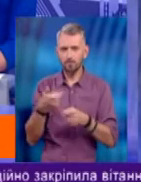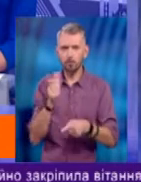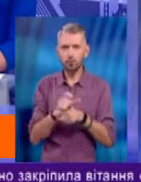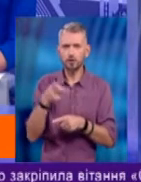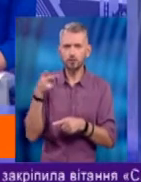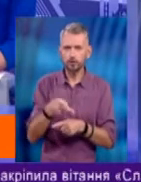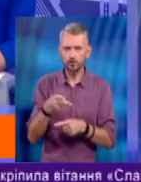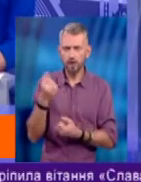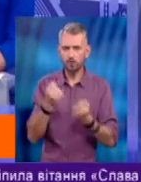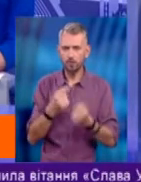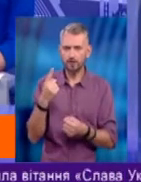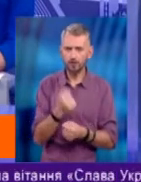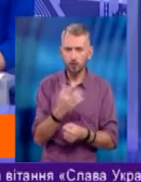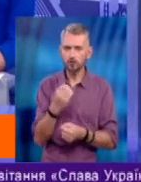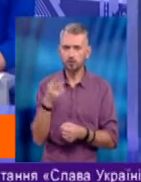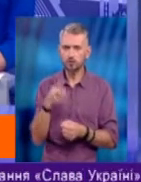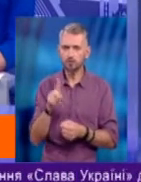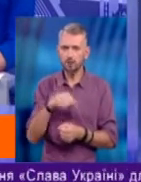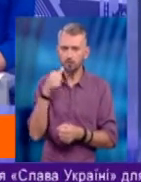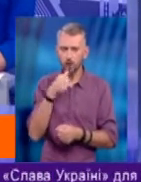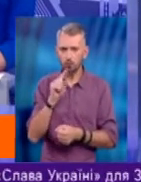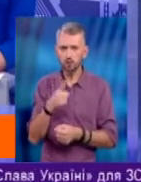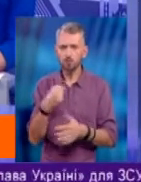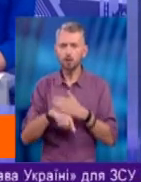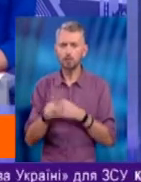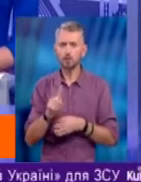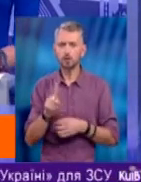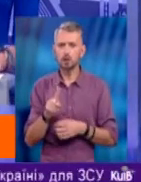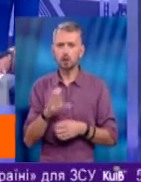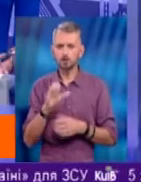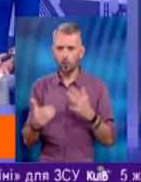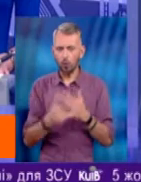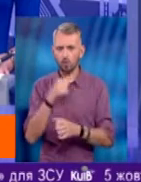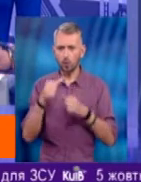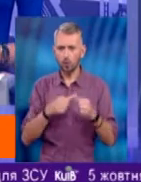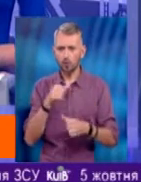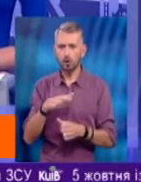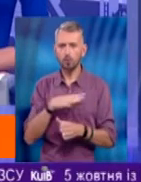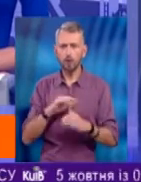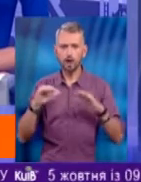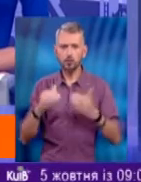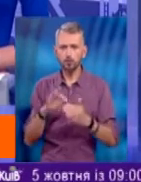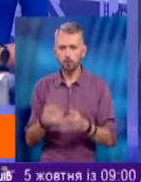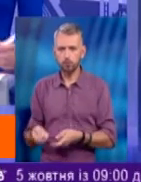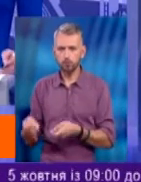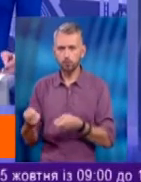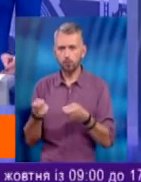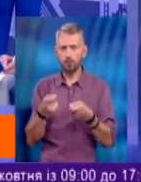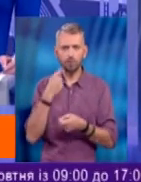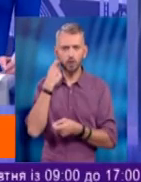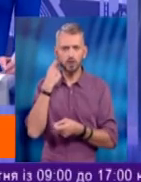неделю еще в 2001 году. Почему? Потому что с Нового года было ограничение по возрасту